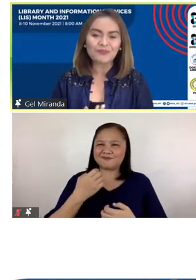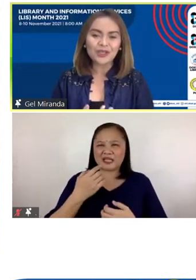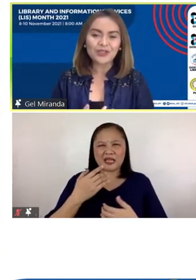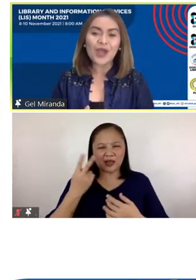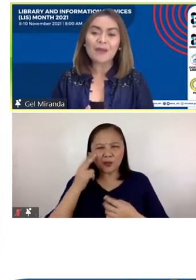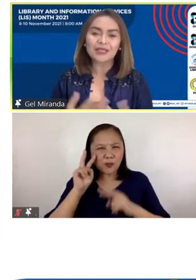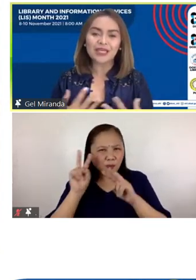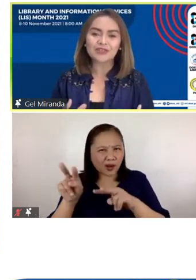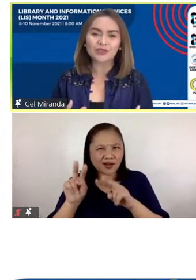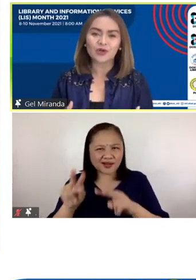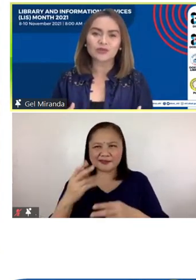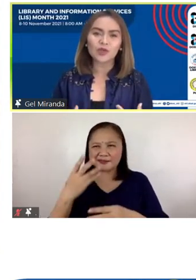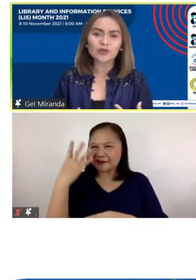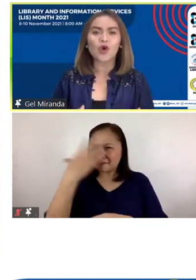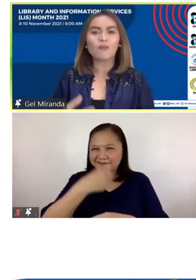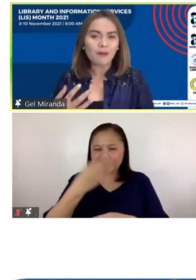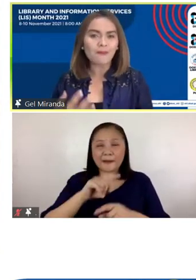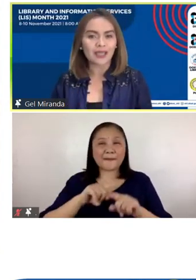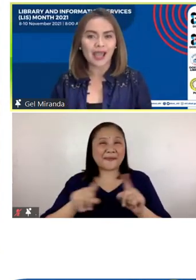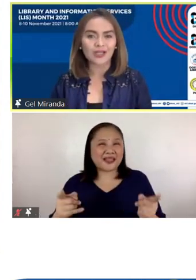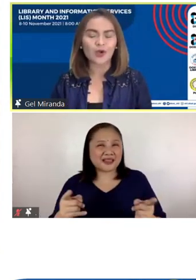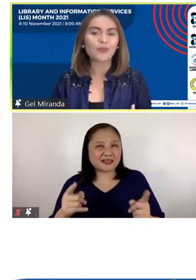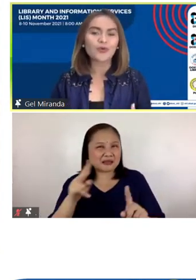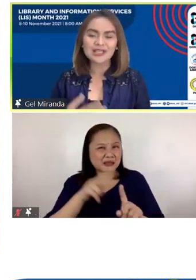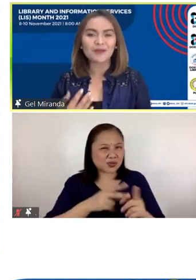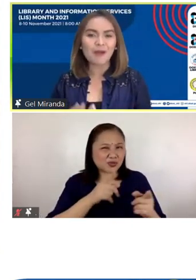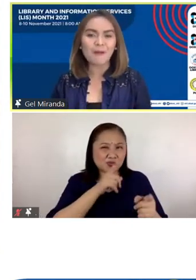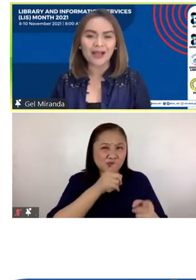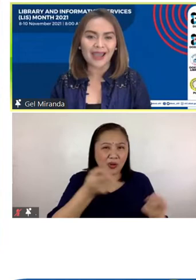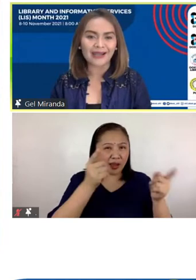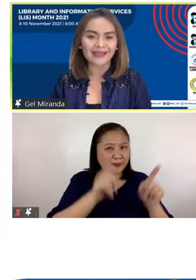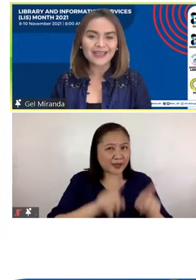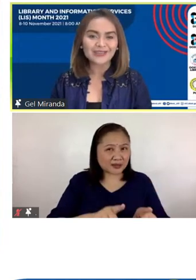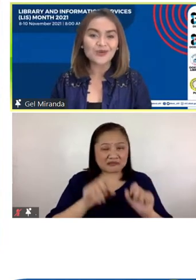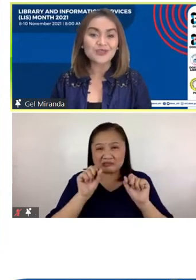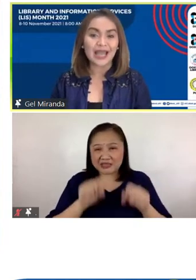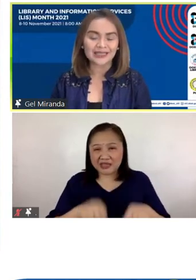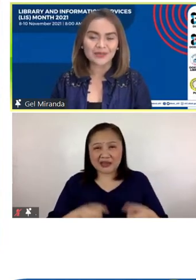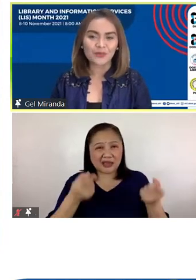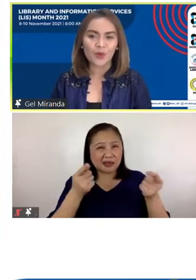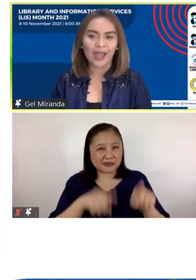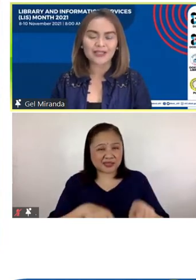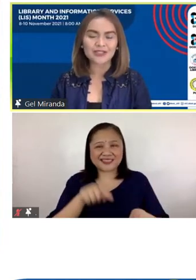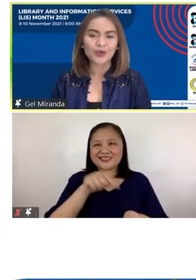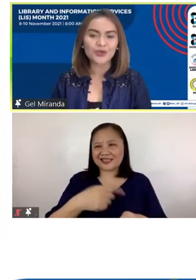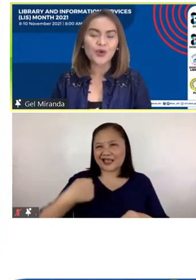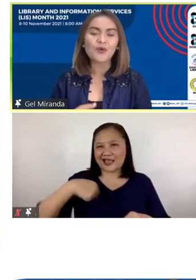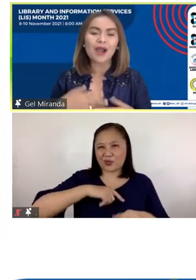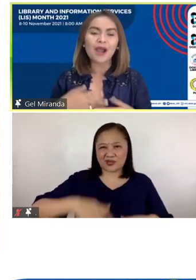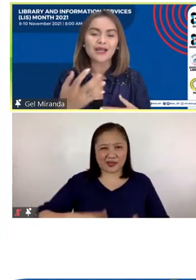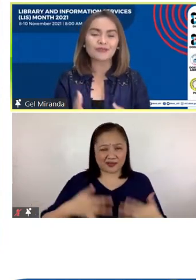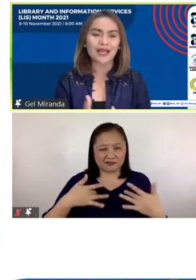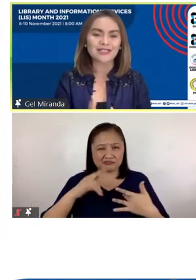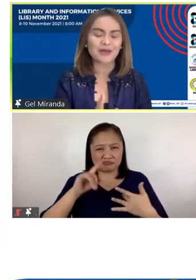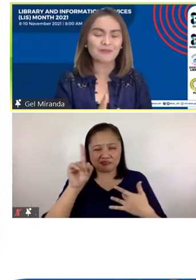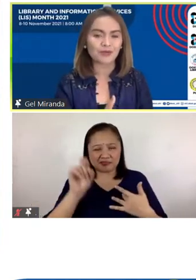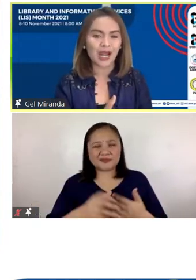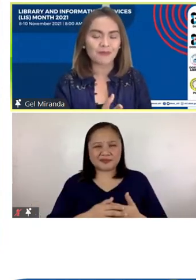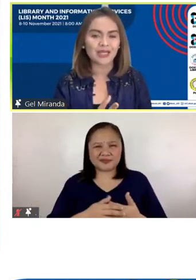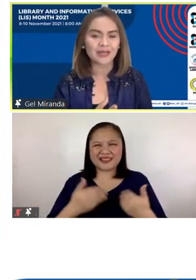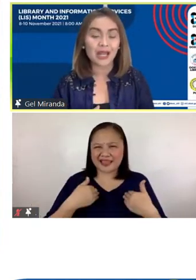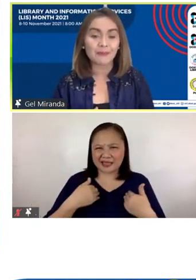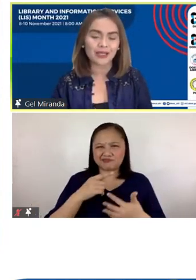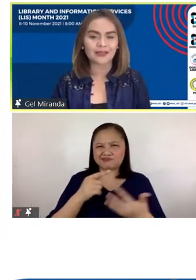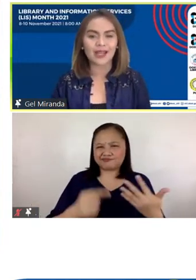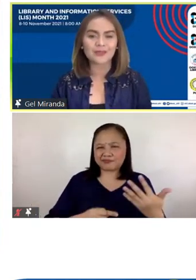pero yung application nito, totoo ba mangyayari or posible ba mangyari doon sa ating buhay? So yung po mga ganong klase ng